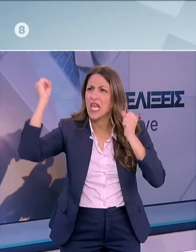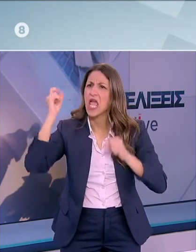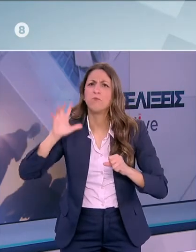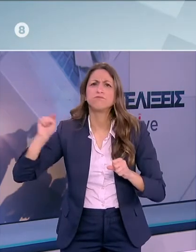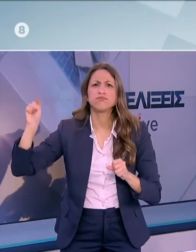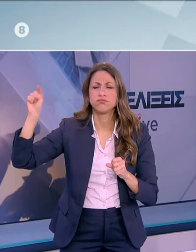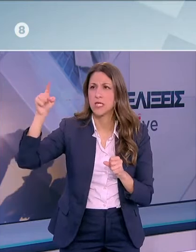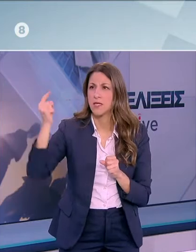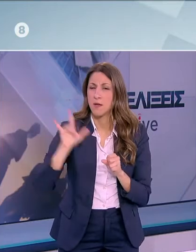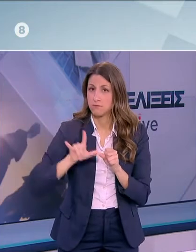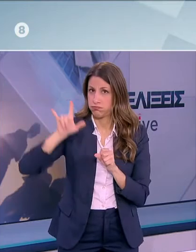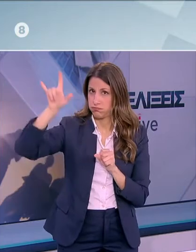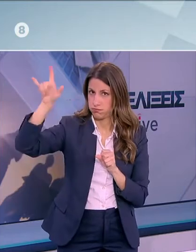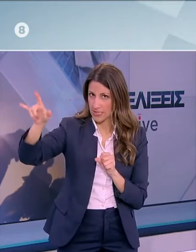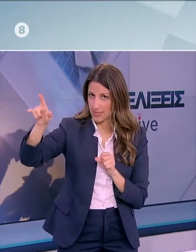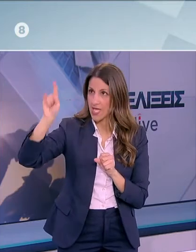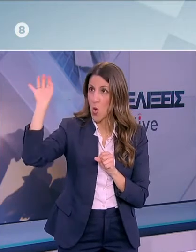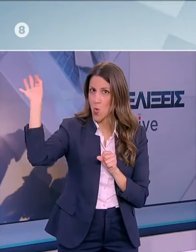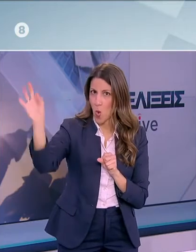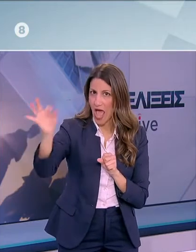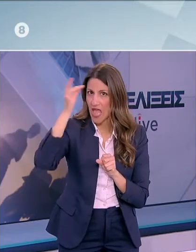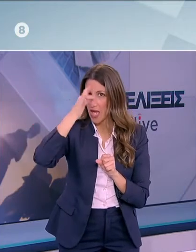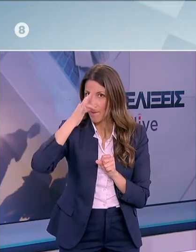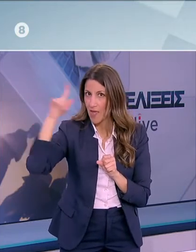νοτιού ημισφαιρίου και έρχονται στην πατρίδα,